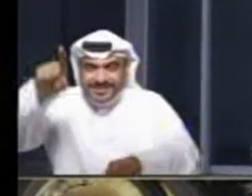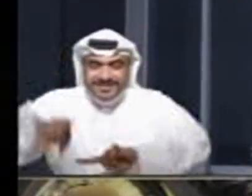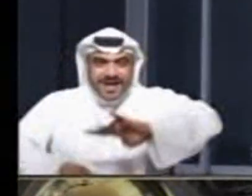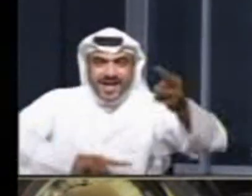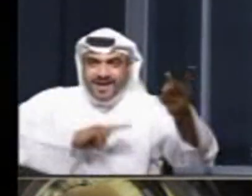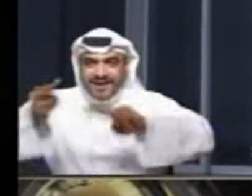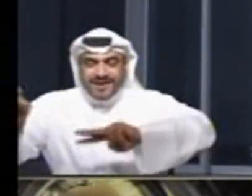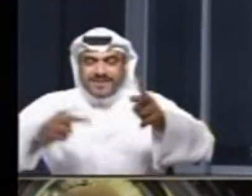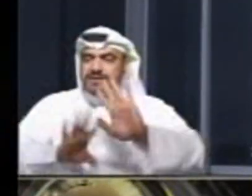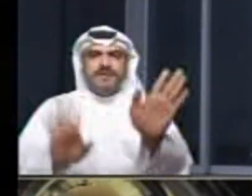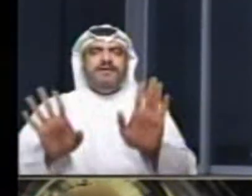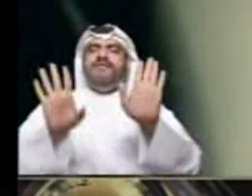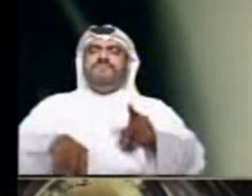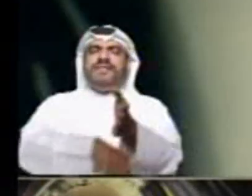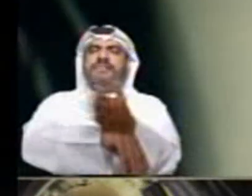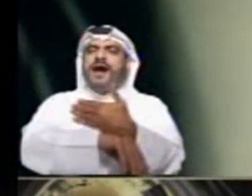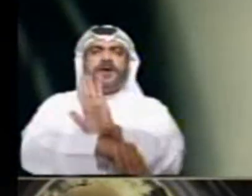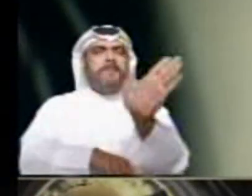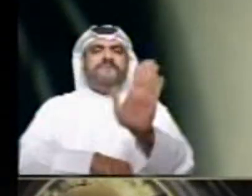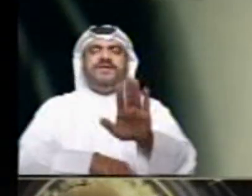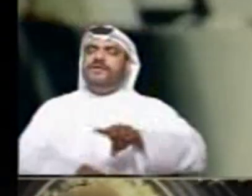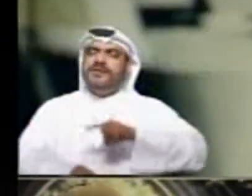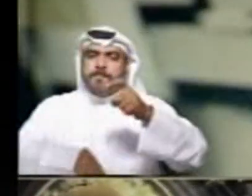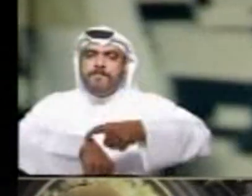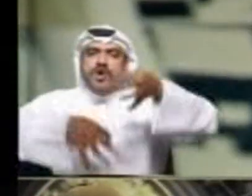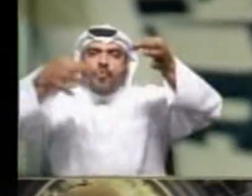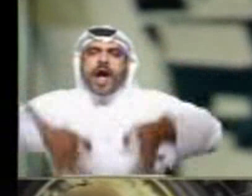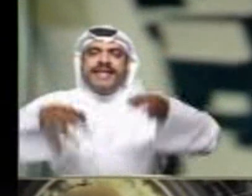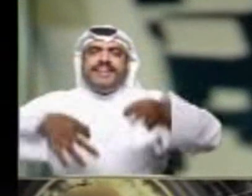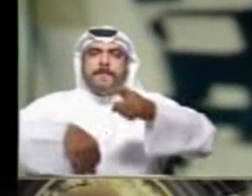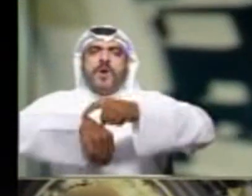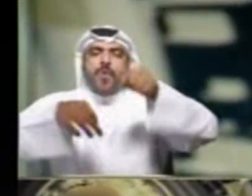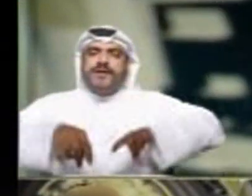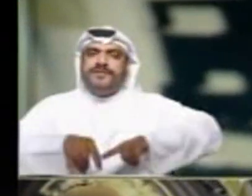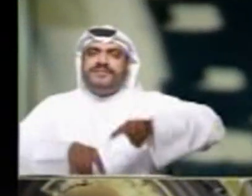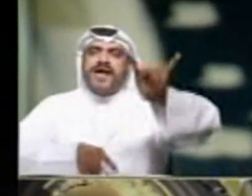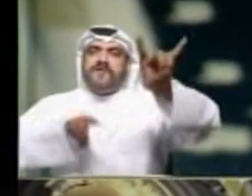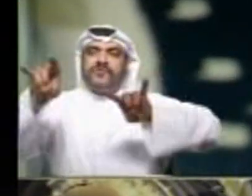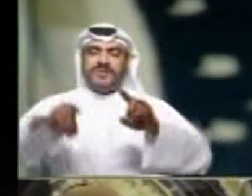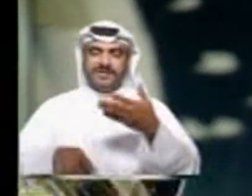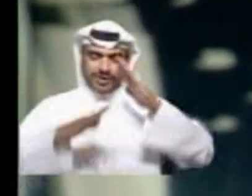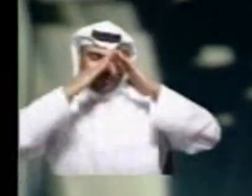ترحلت. نعم، نتمنى لكم السلامة ونشكركم على هذه الجهود. صالح الفداقي، مدير إدارة